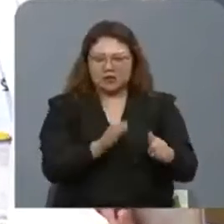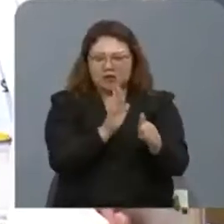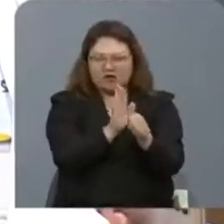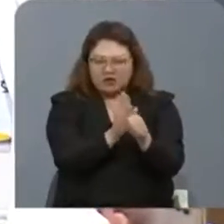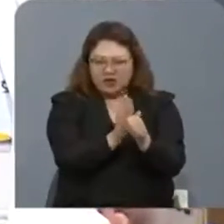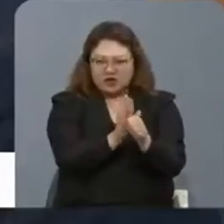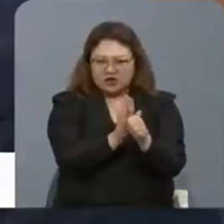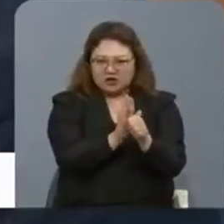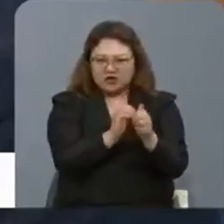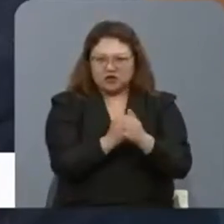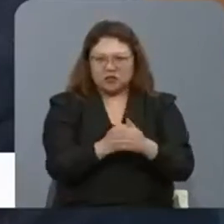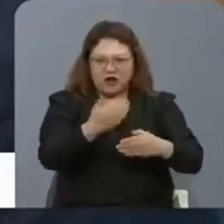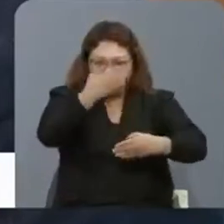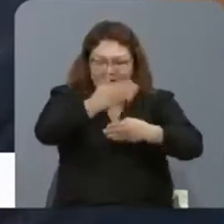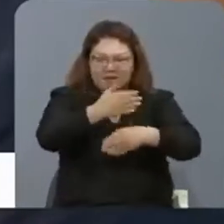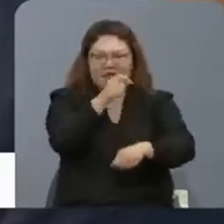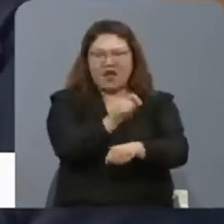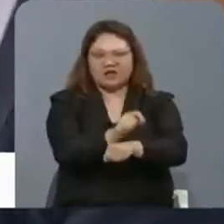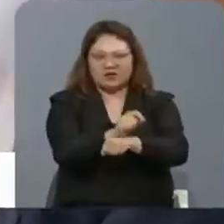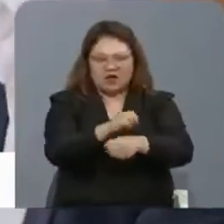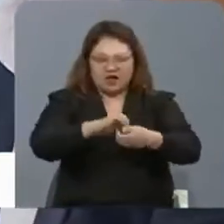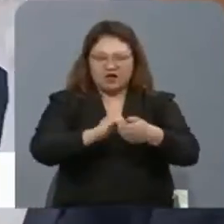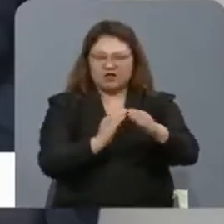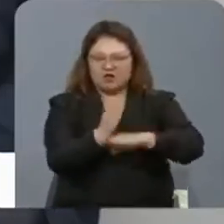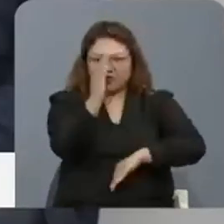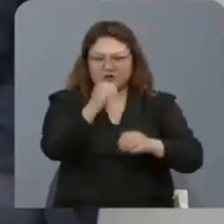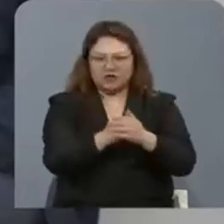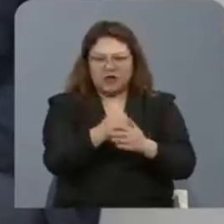마련과 칸막이 행정 한계를 넘어설 수 있는